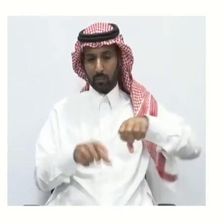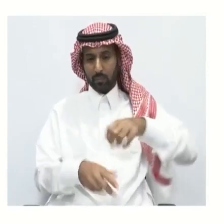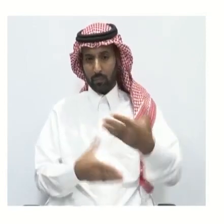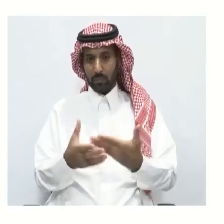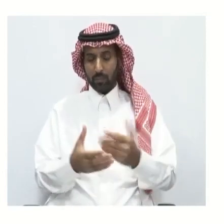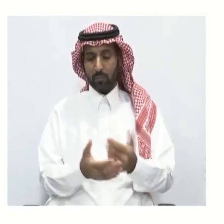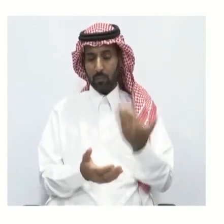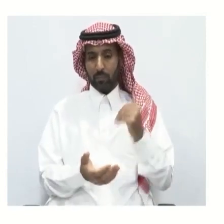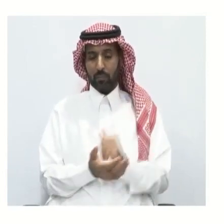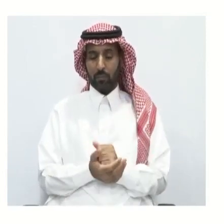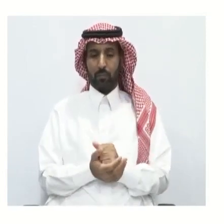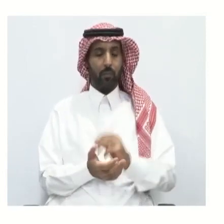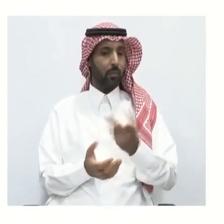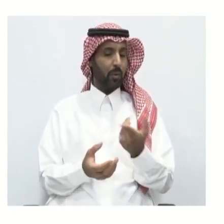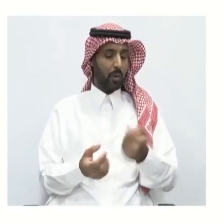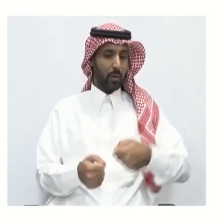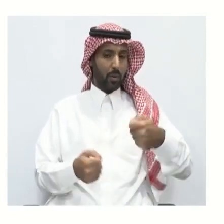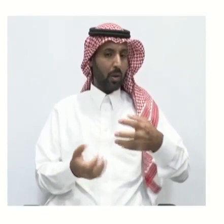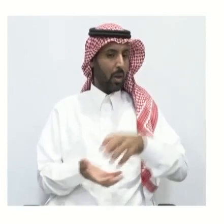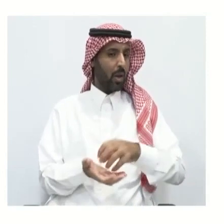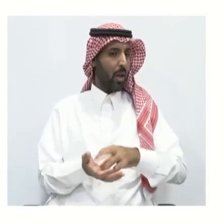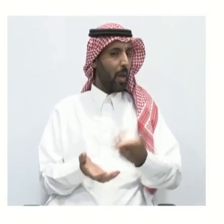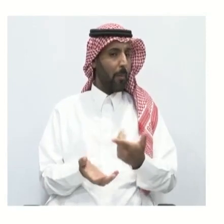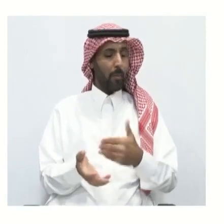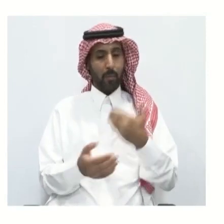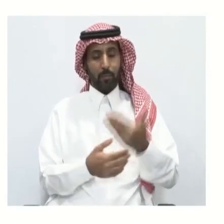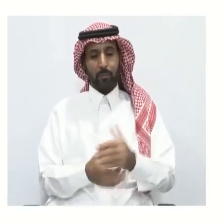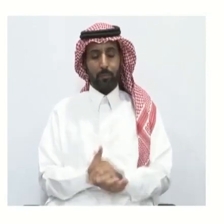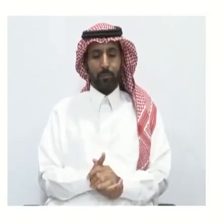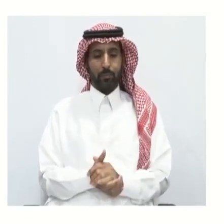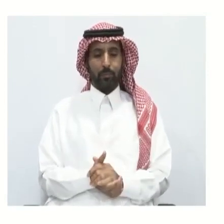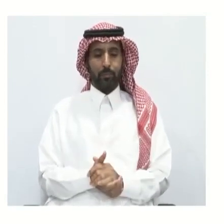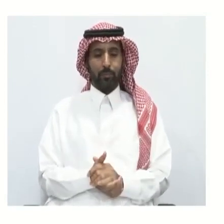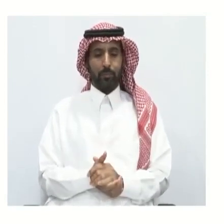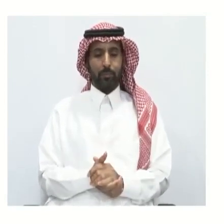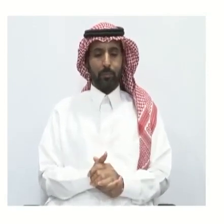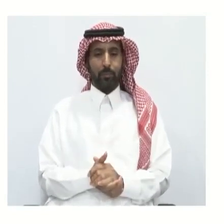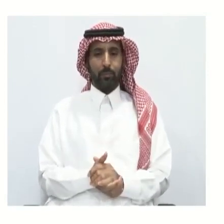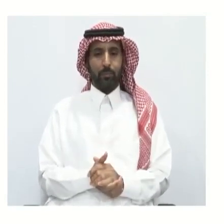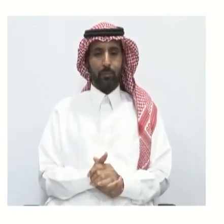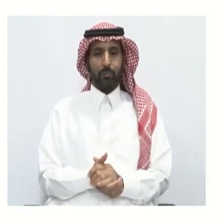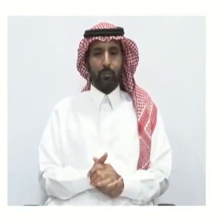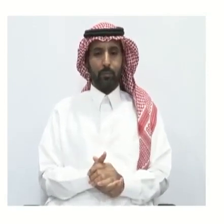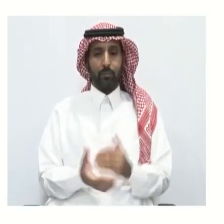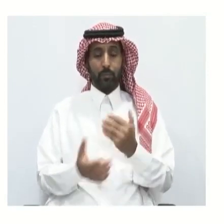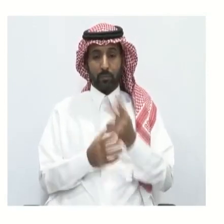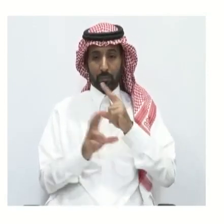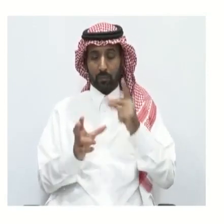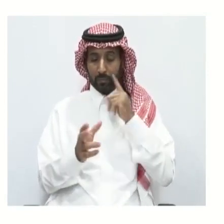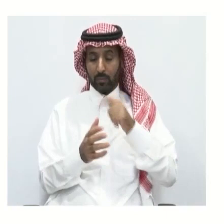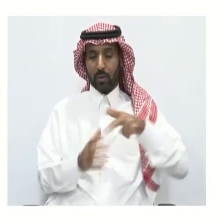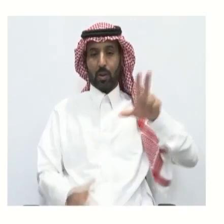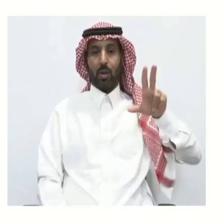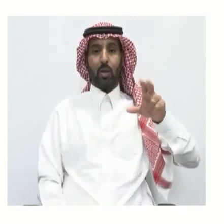اكتمالها ولا تعطيني كميات النواتج المتوقعه منها لنا لنرى الان